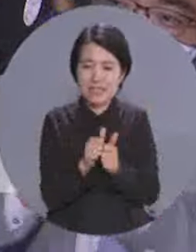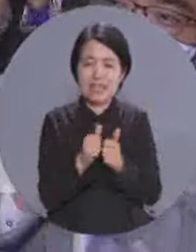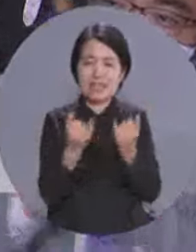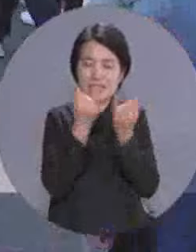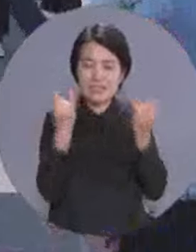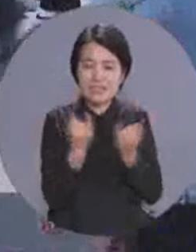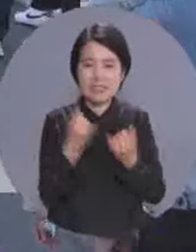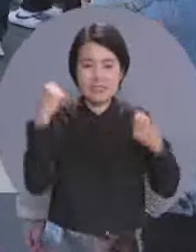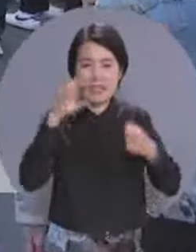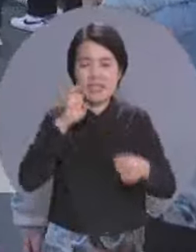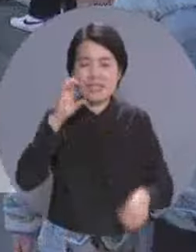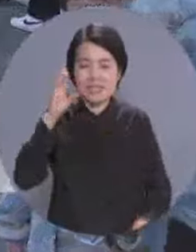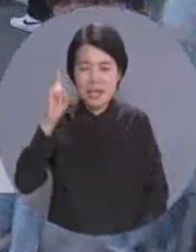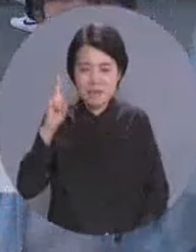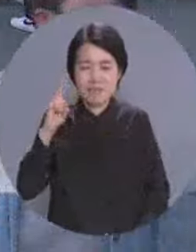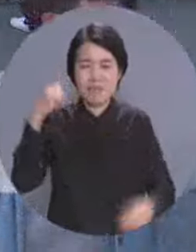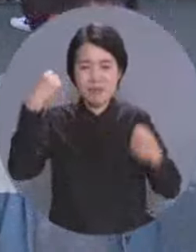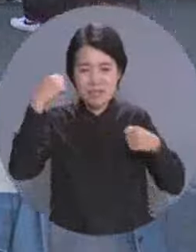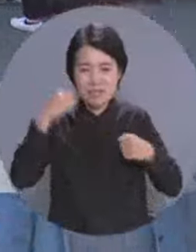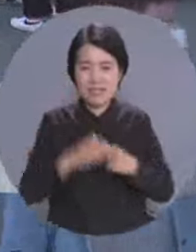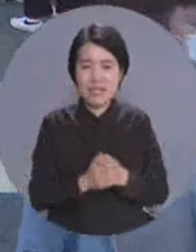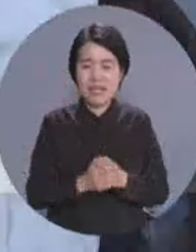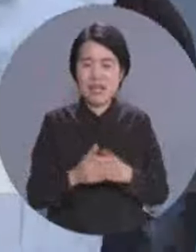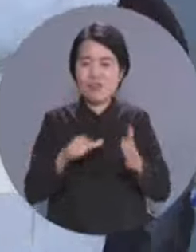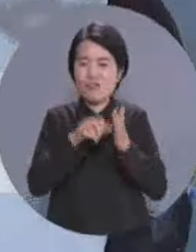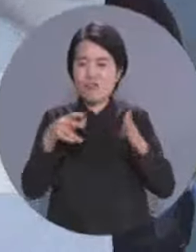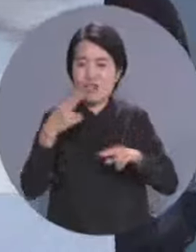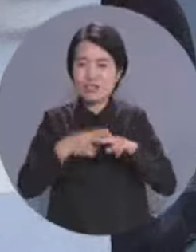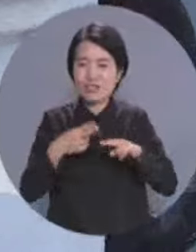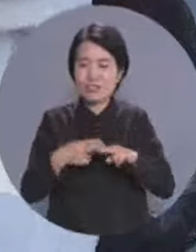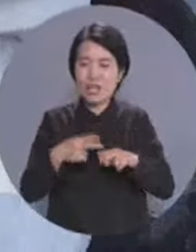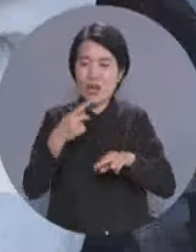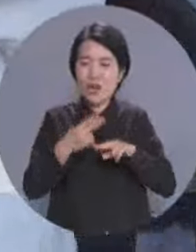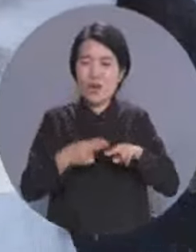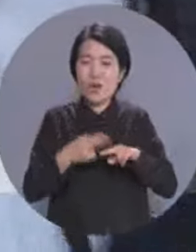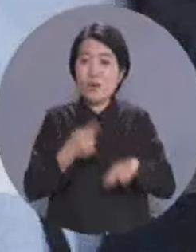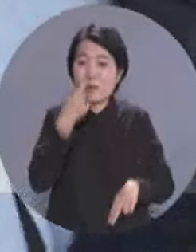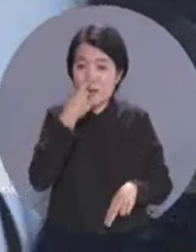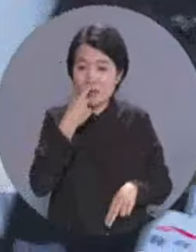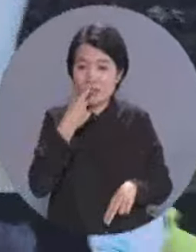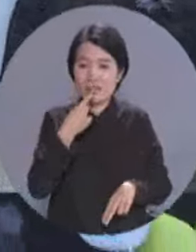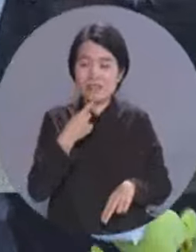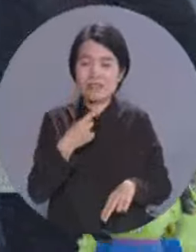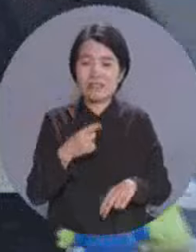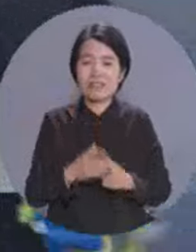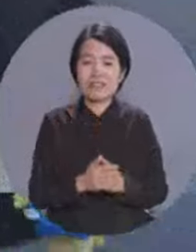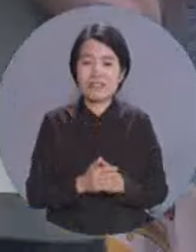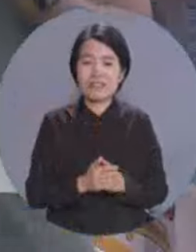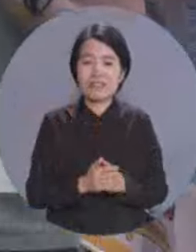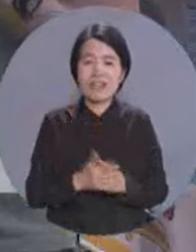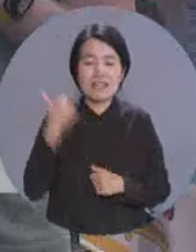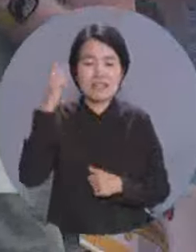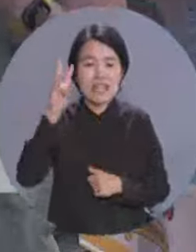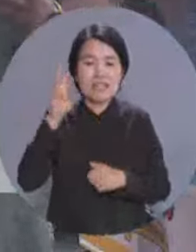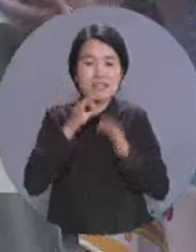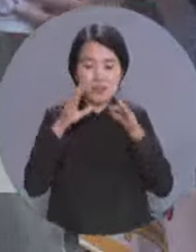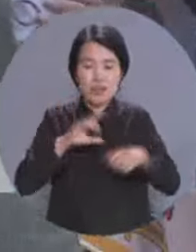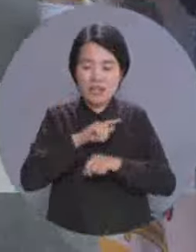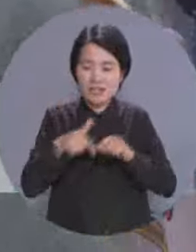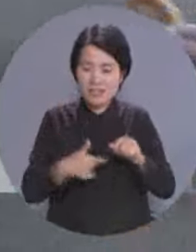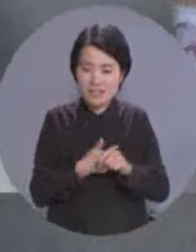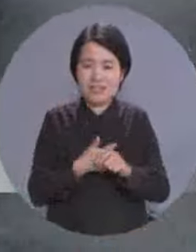파티 스타셰프 박찬일 함께하는 요리 교실 등 4흘 동안 중앙로 일원에서 다체로운 프로그램으로